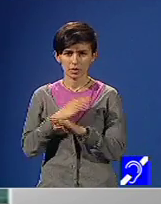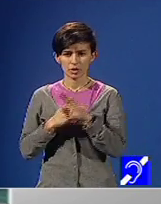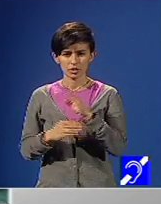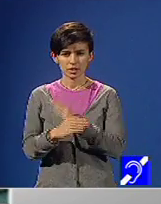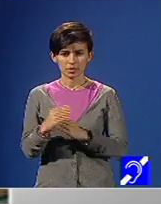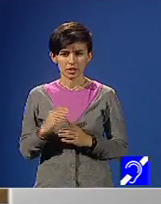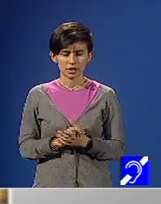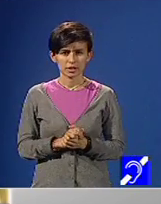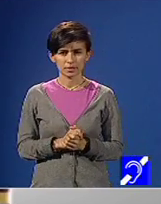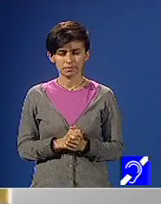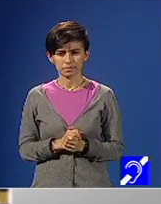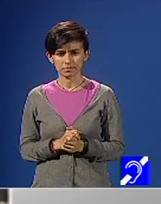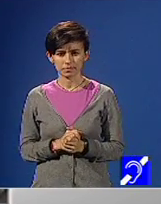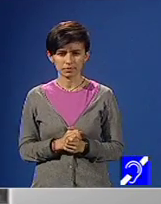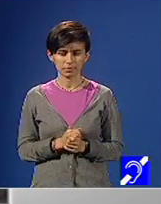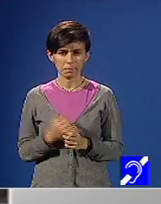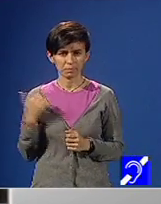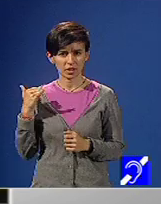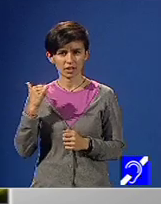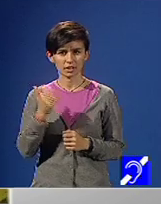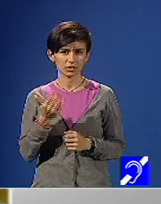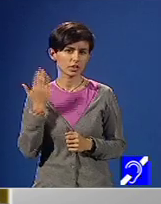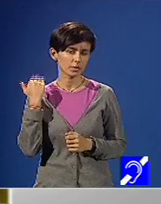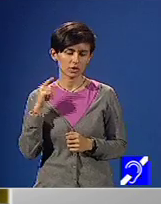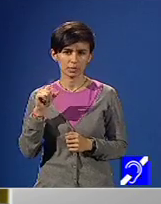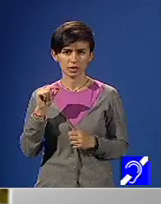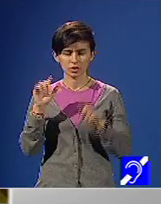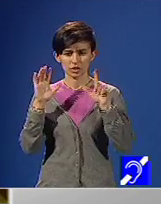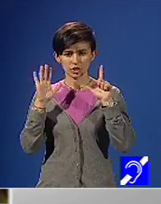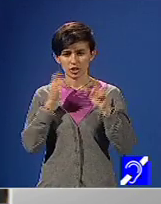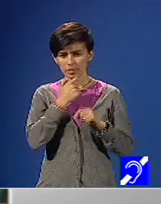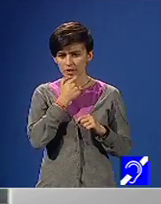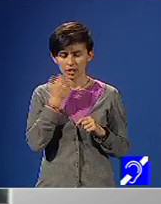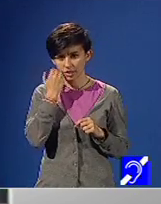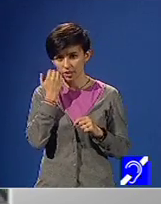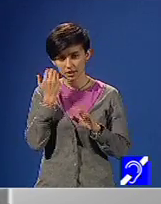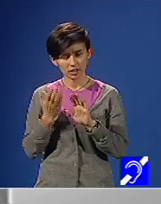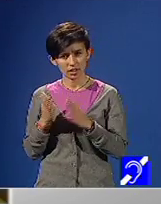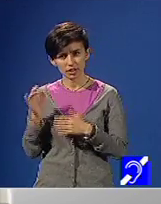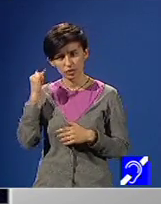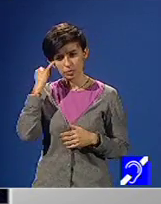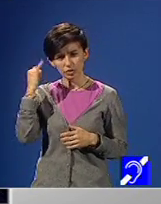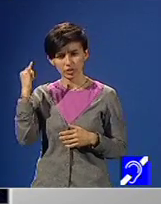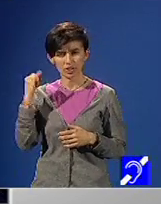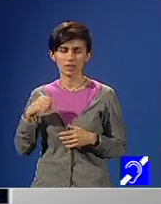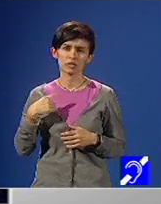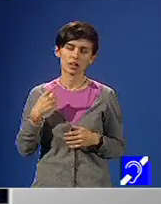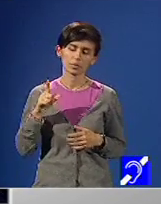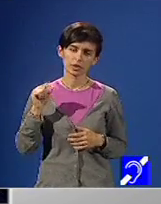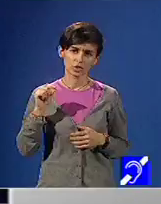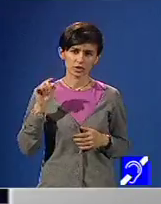iată, ne ducem în urmă, cum spuneam, în urmă cu 27 de ani, atunci când a pornit la drum o idee, iar apoi